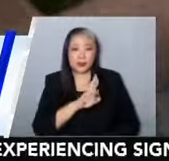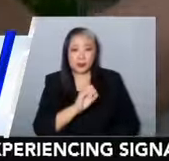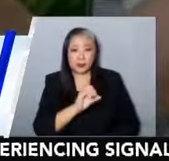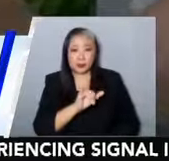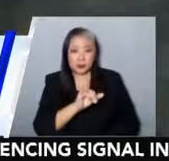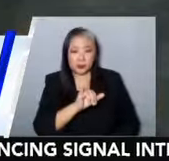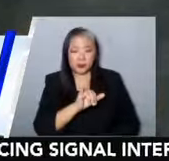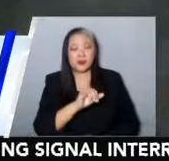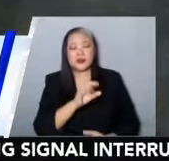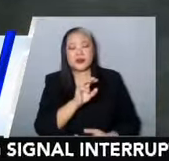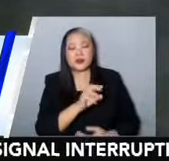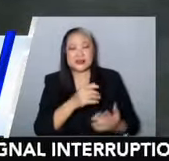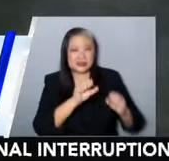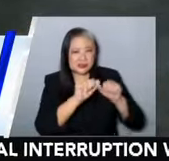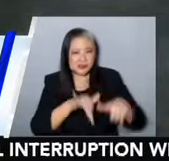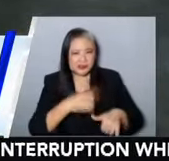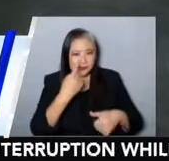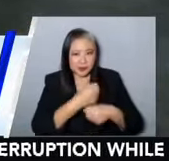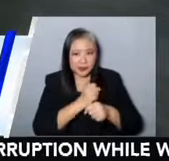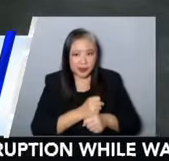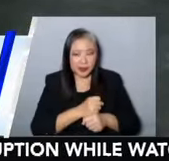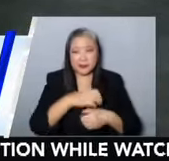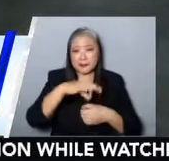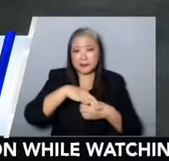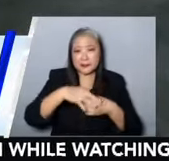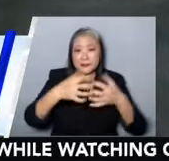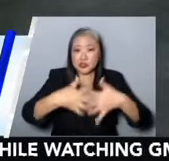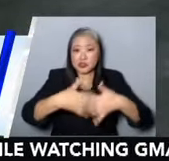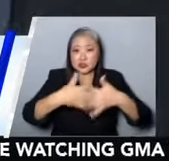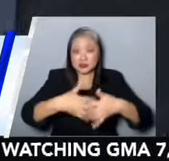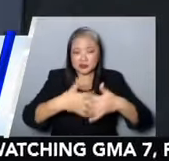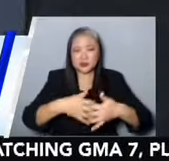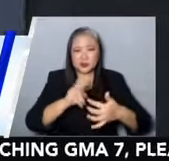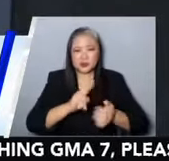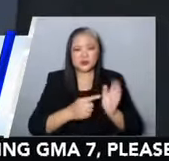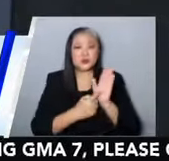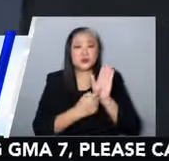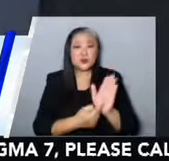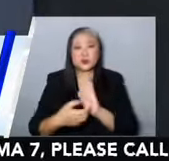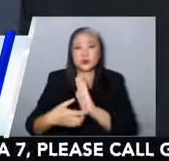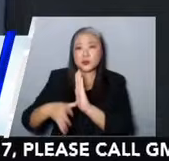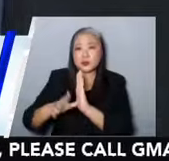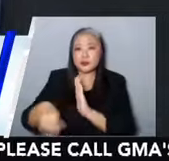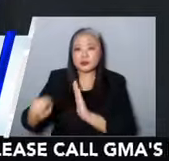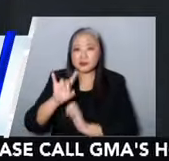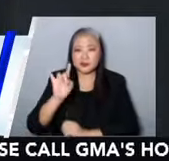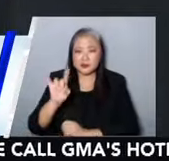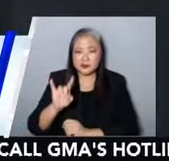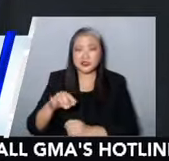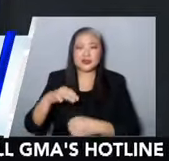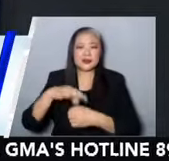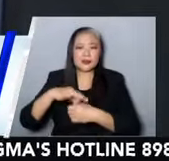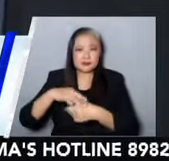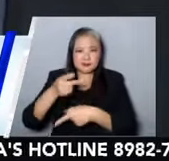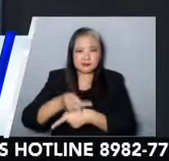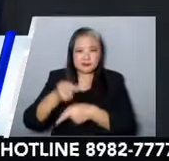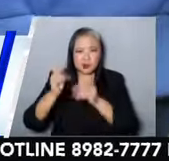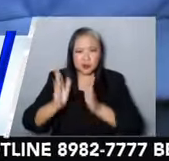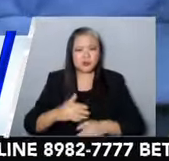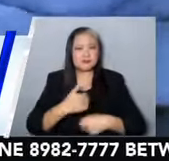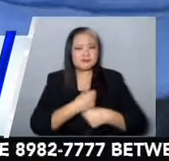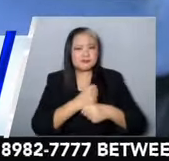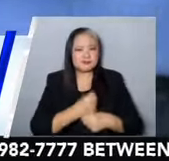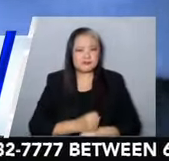machine na gagamitin sa eleksyon. Ipapakita sa COMELEC, media at election watchdogs ang mismong produksyon ng mahigit 100,000